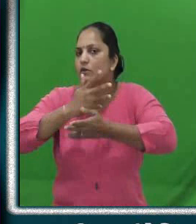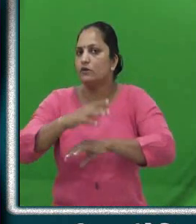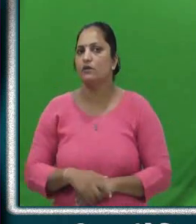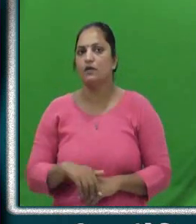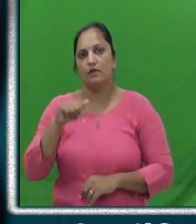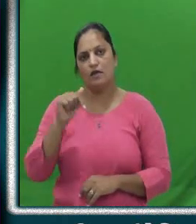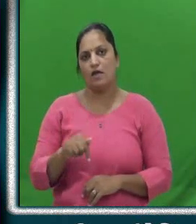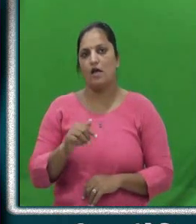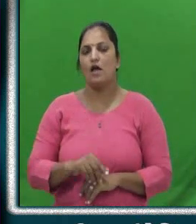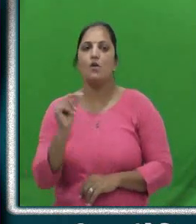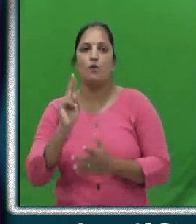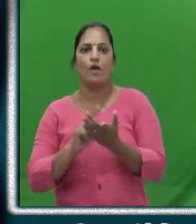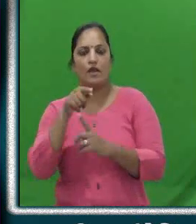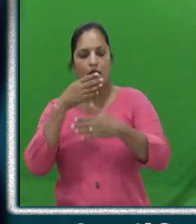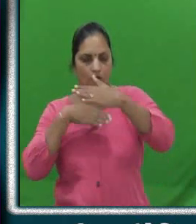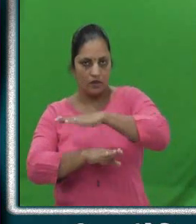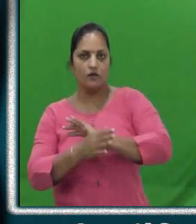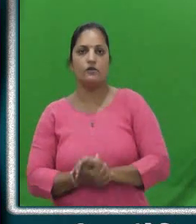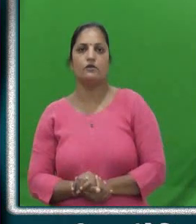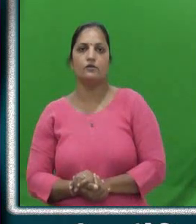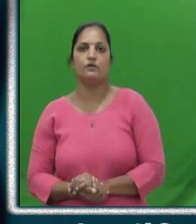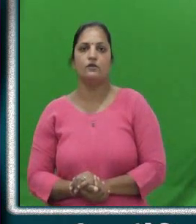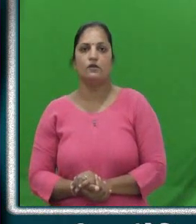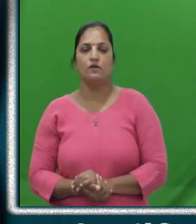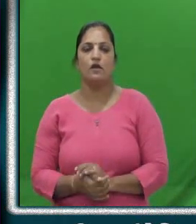કરી કે આ ફંક્શન આપણા આ યુનિટની અંદર આવે છે.